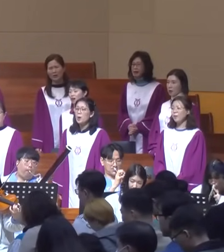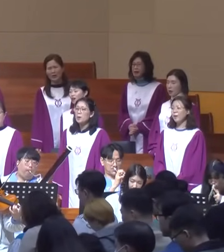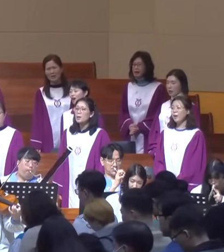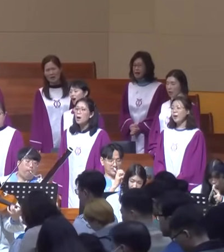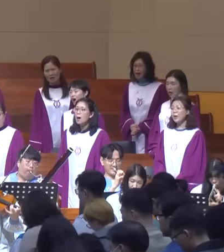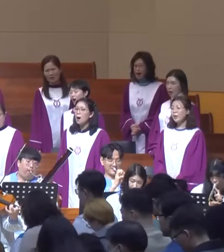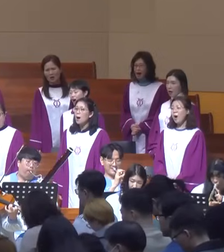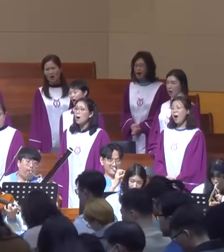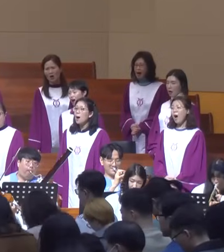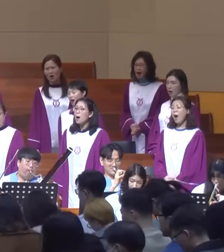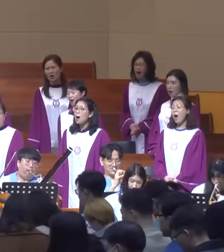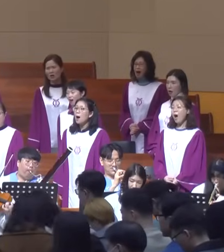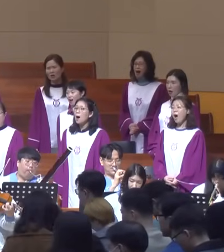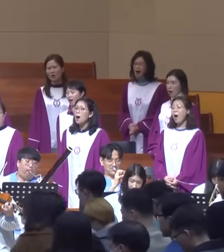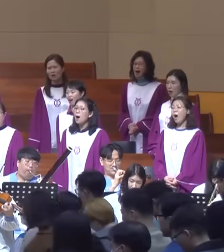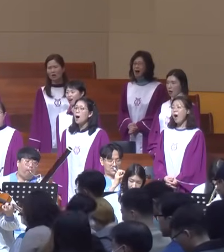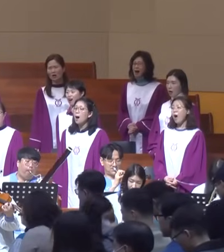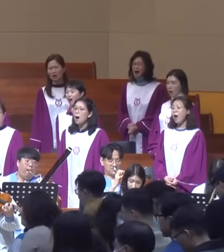amen